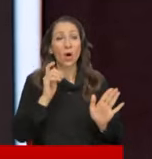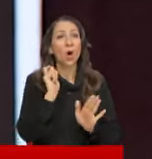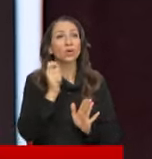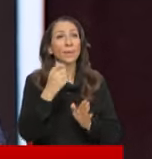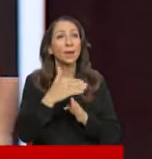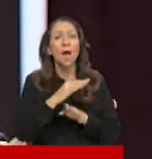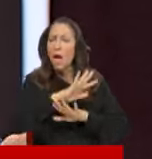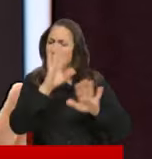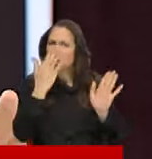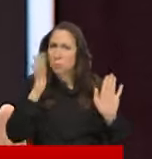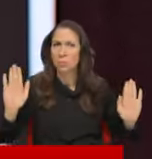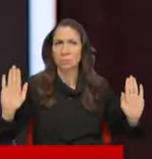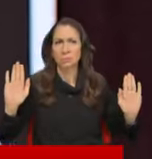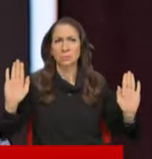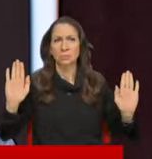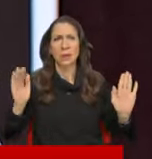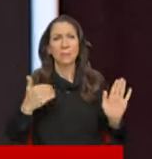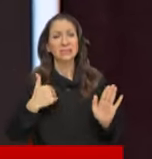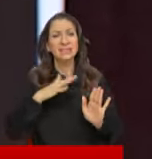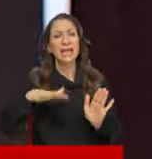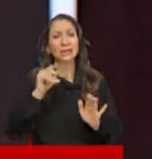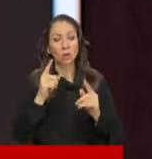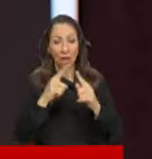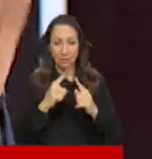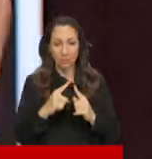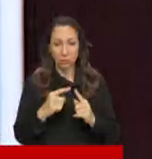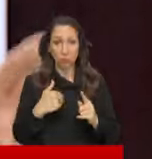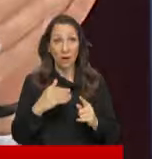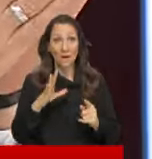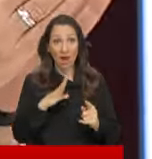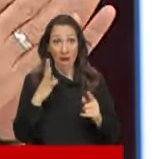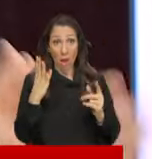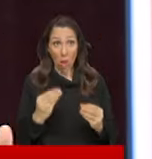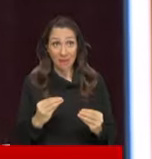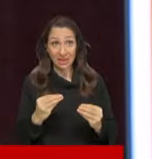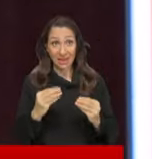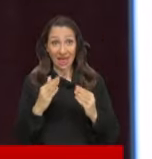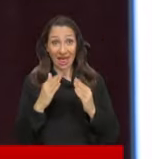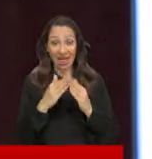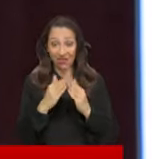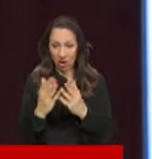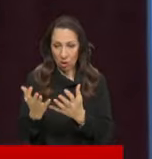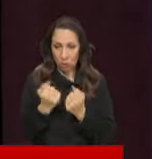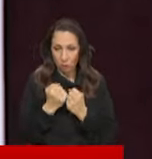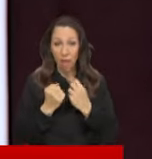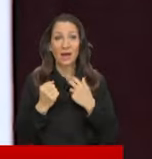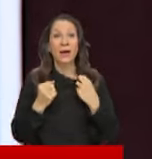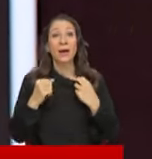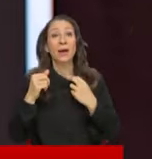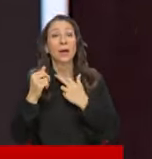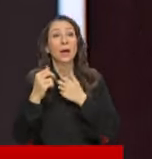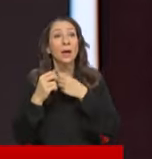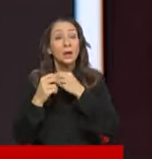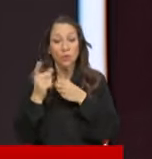planı her tabii her şey şeffaf Biz genelde şöyle hesaplıyoruz mevcut Eee yapısını alıyoruz mevcut yapısını %